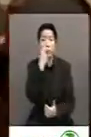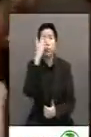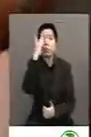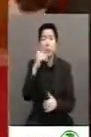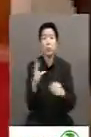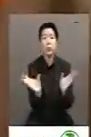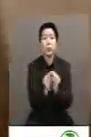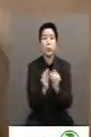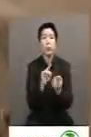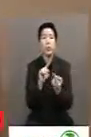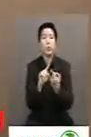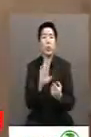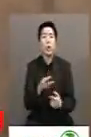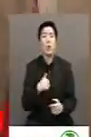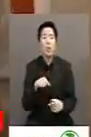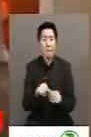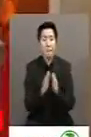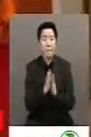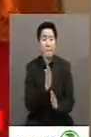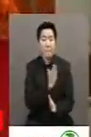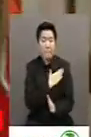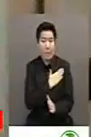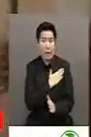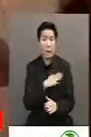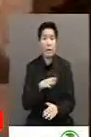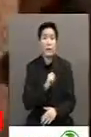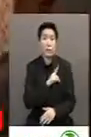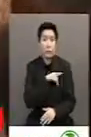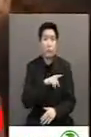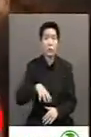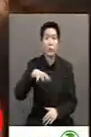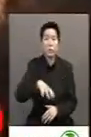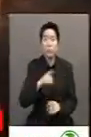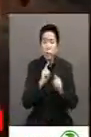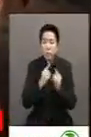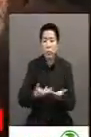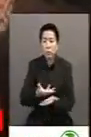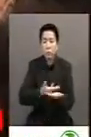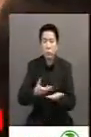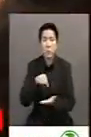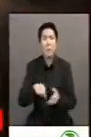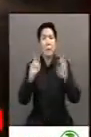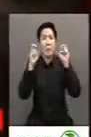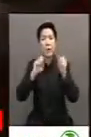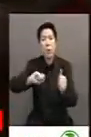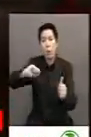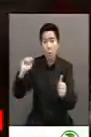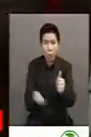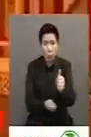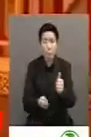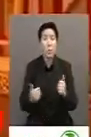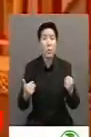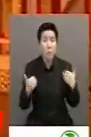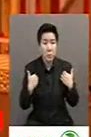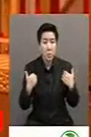การประชุมของที่ประชุมมหาเถรสมาคมต้องรอดูกันนะครับว่าจะมีการพิจารณาประเด็นเกี่ยวกับการลงโทษพระธรรมชโย